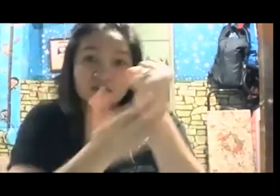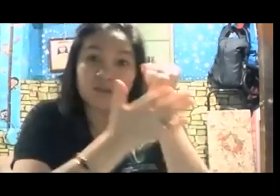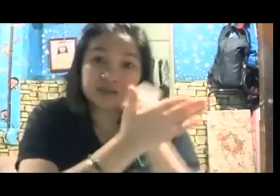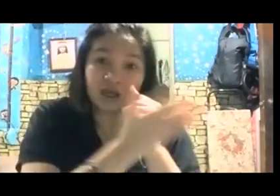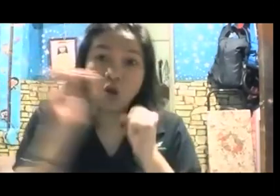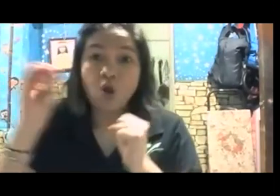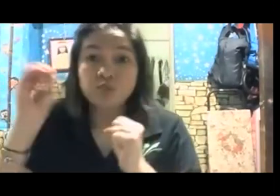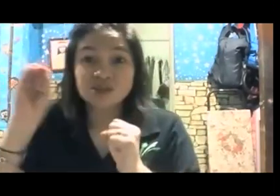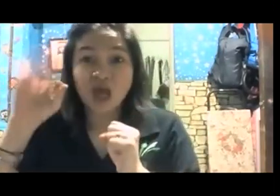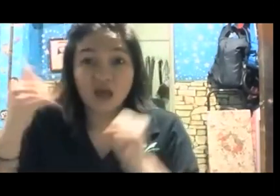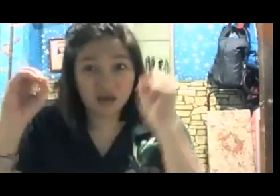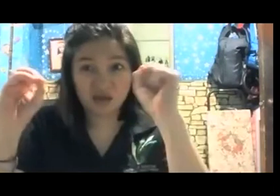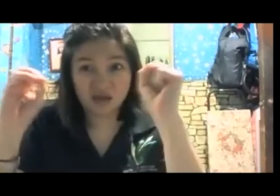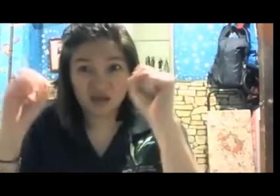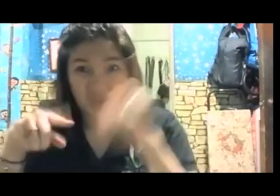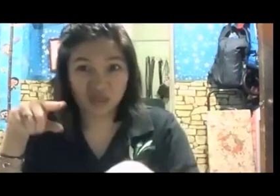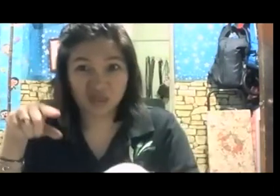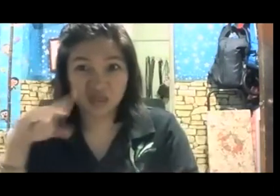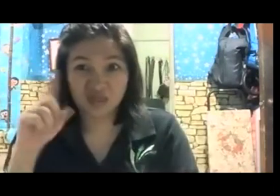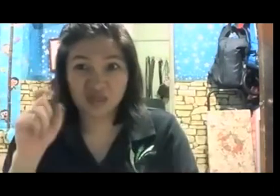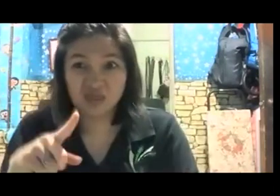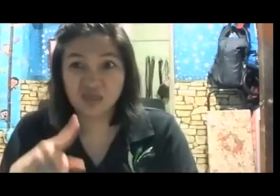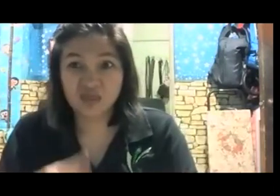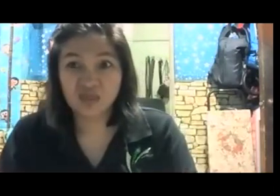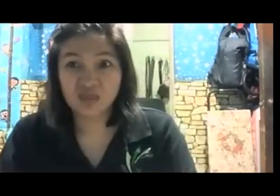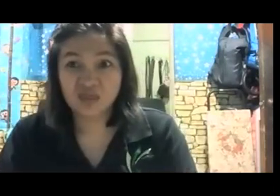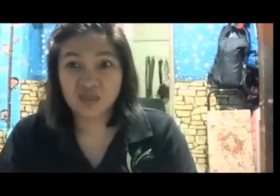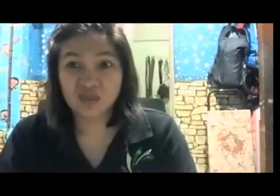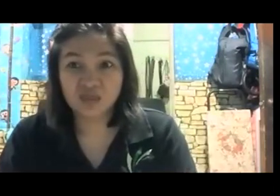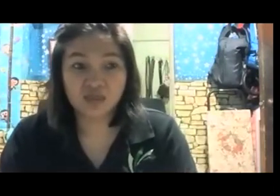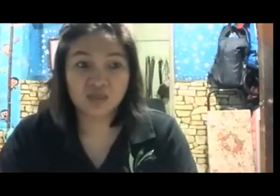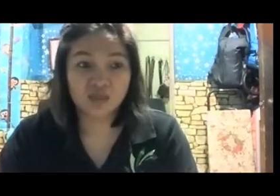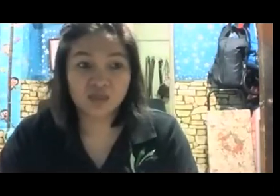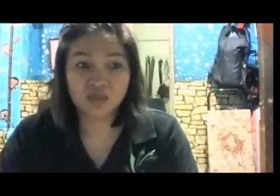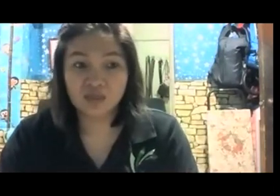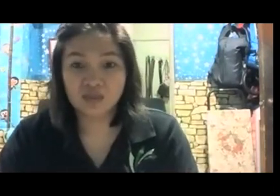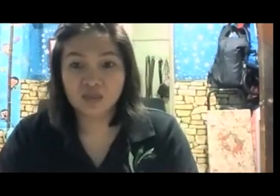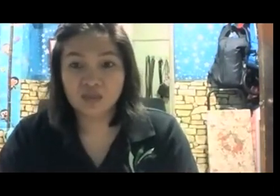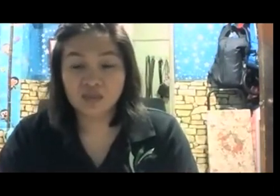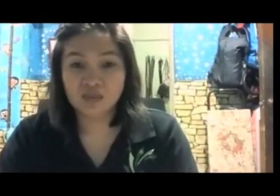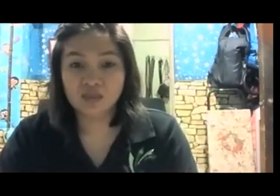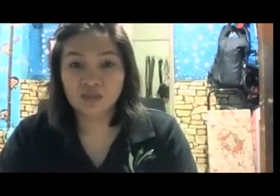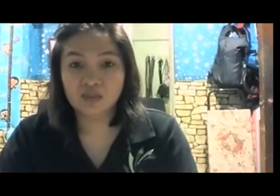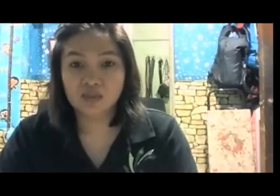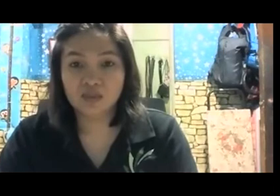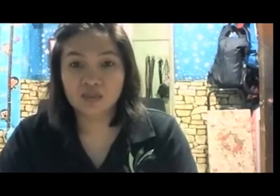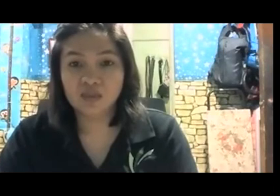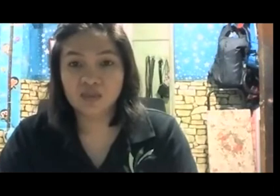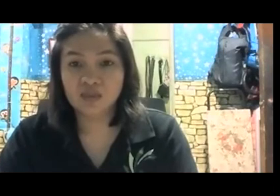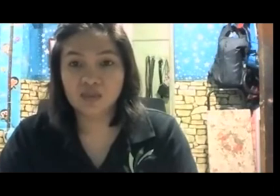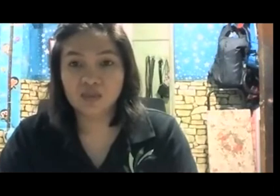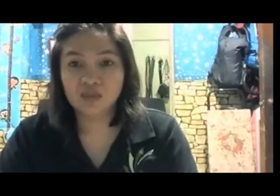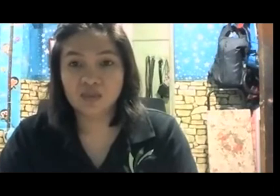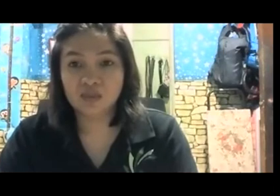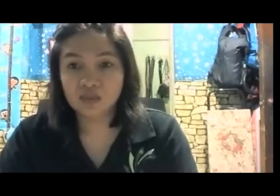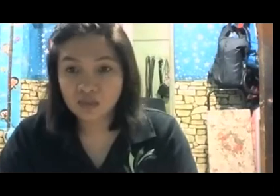너는 축구하고 싶어도 다리가 아파서 못할 거고 Sorry, can we have Marvin to turn off his? 겨울엔 덥고 마구잡이로 잘못된 신호를